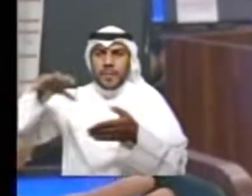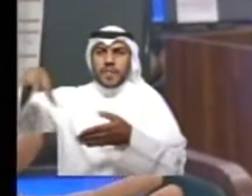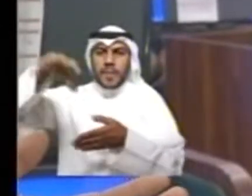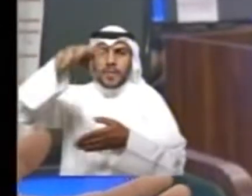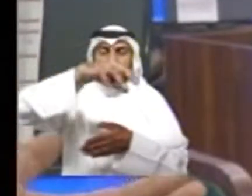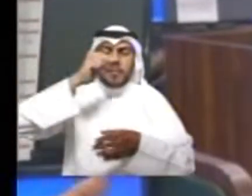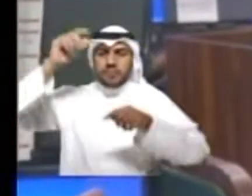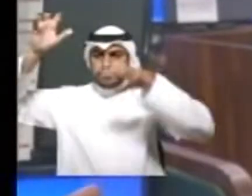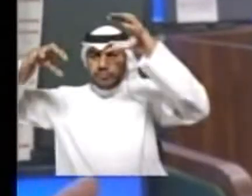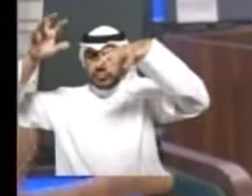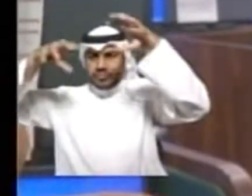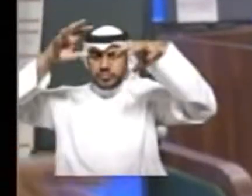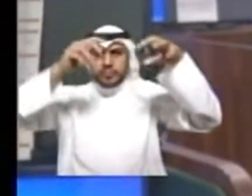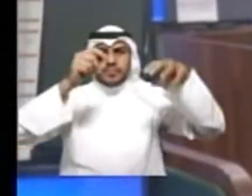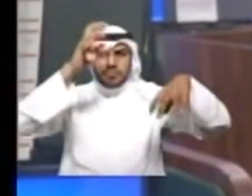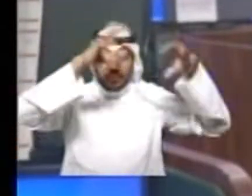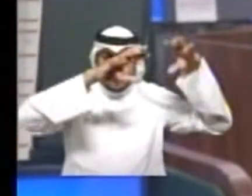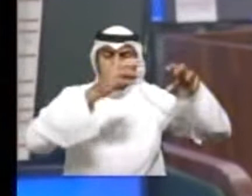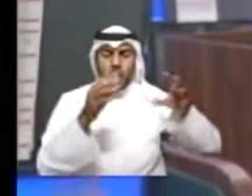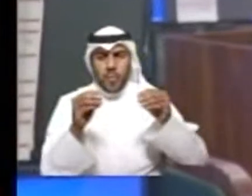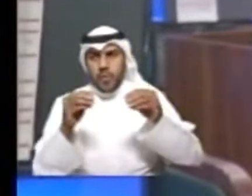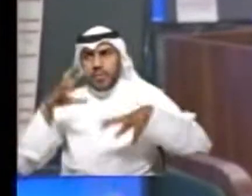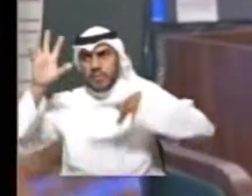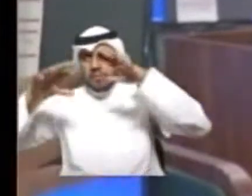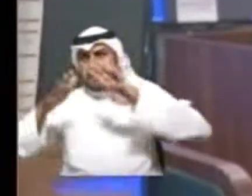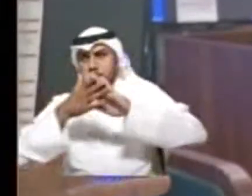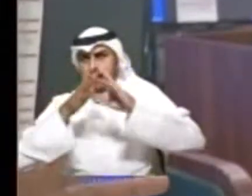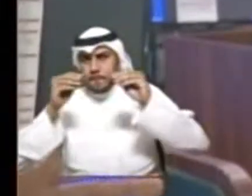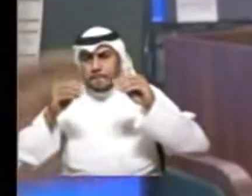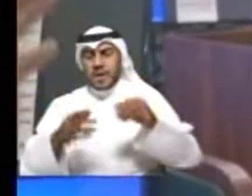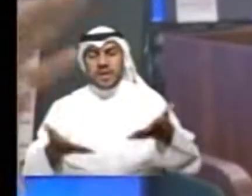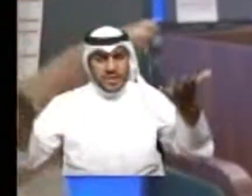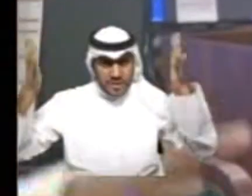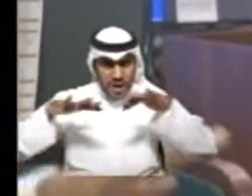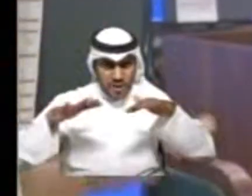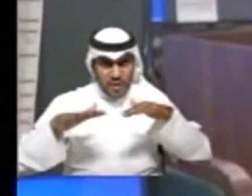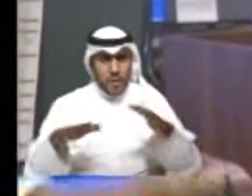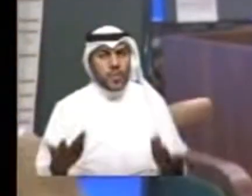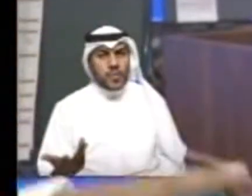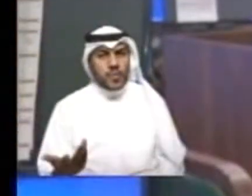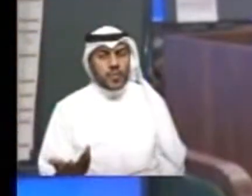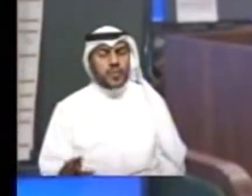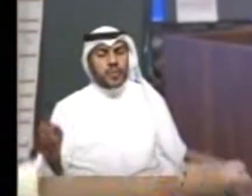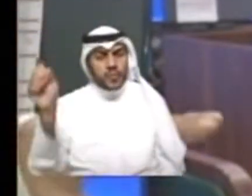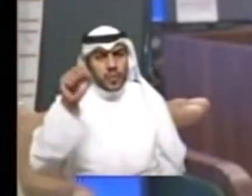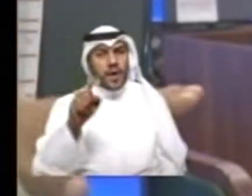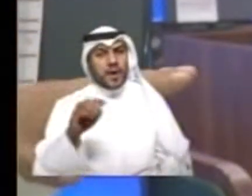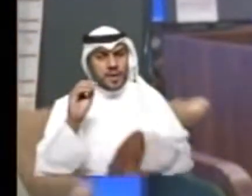الكويت، هل هذا يؤدي إلى، خلينا نقول، زيادة في الأمطار، أو في رسالة معينة